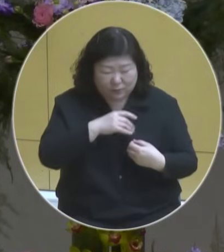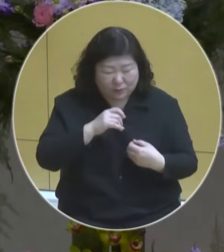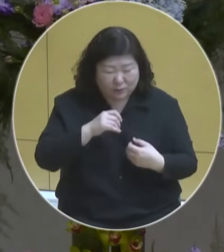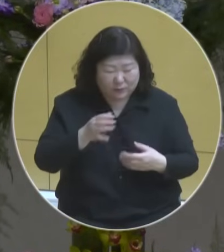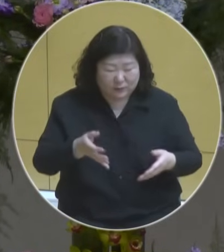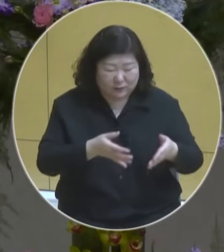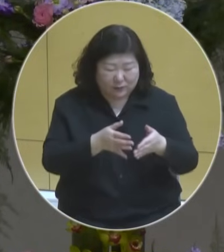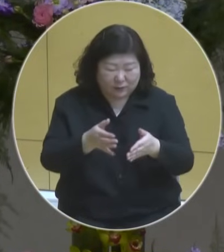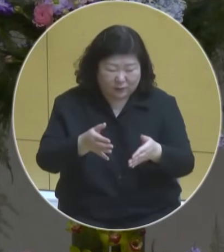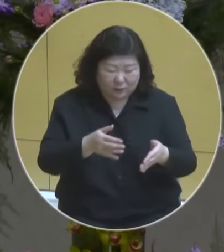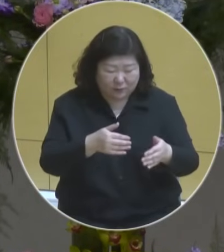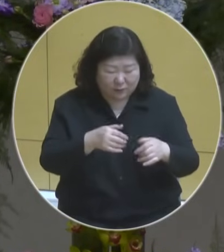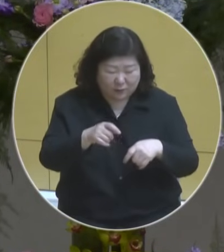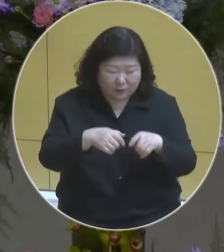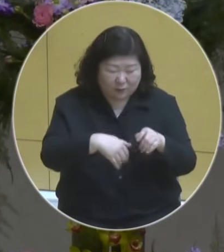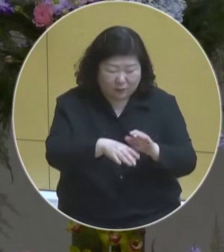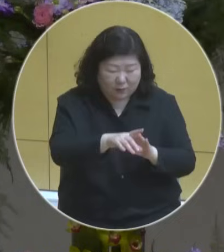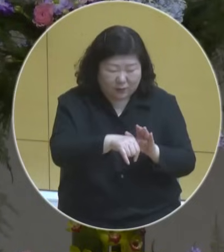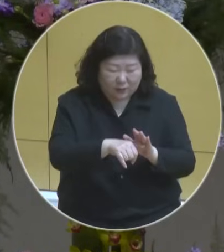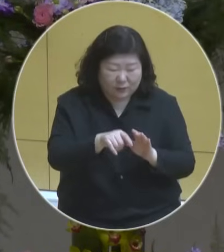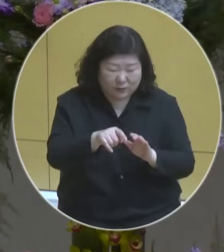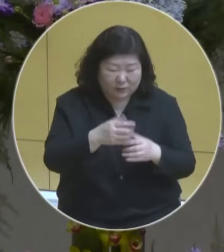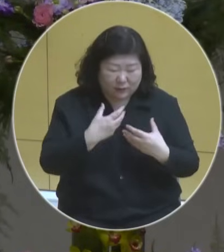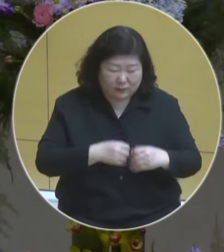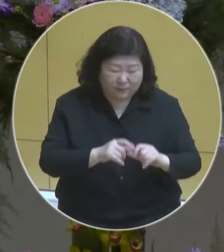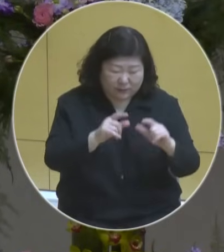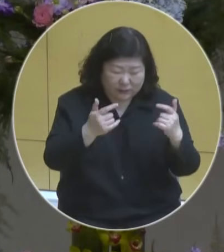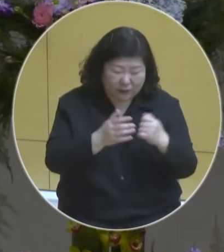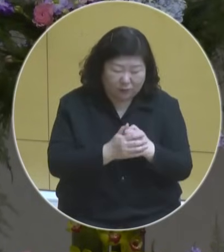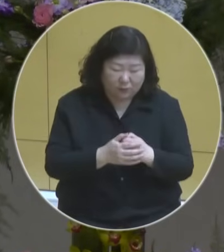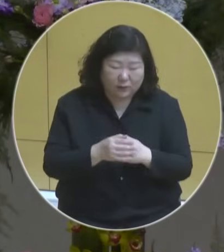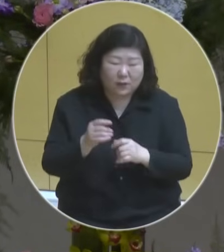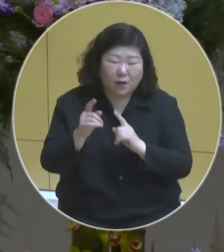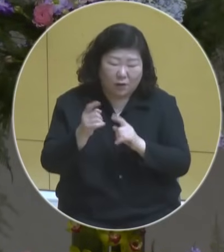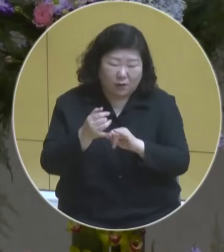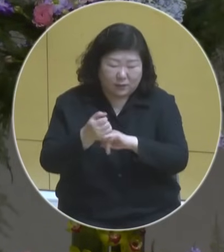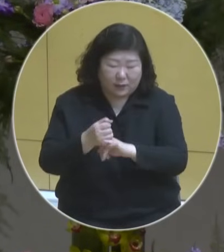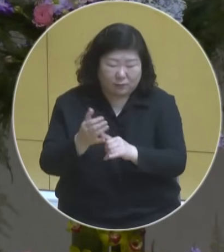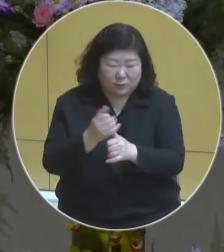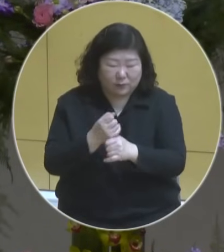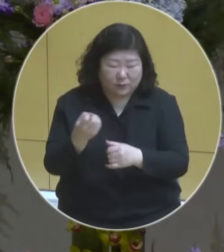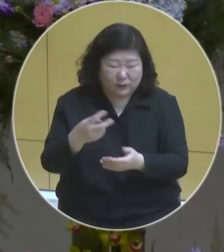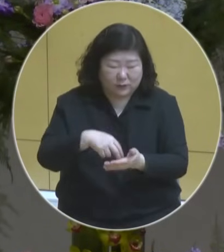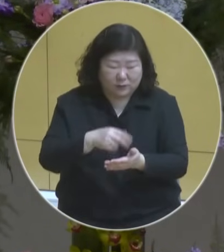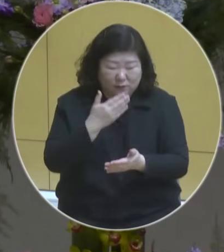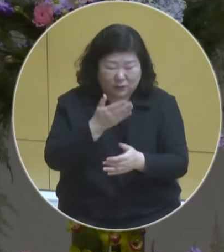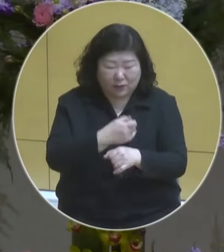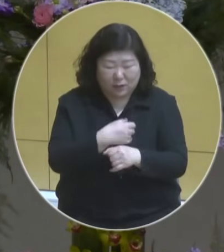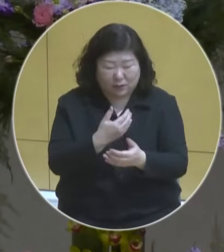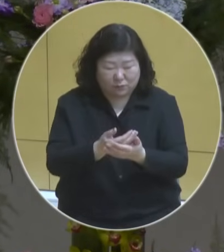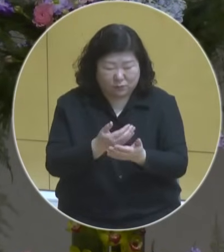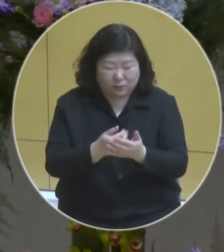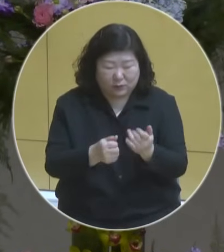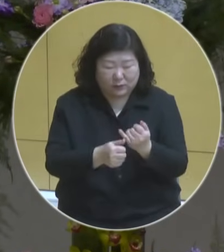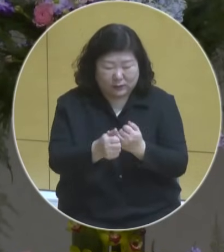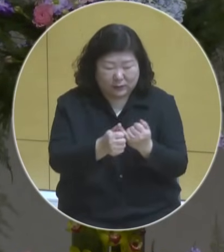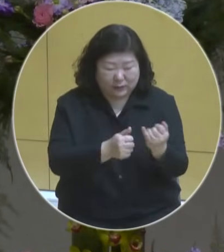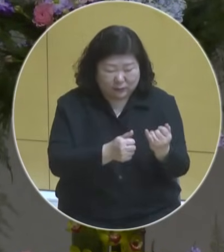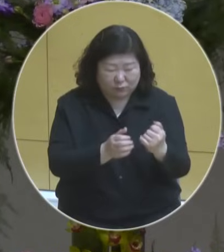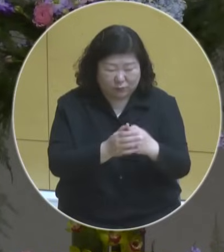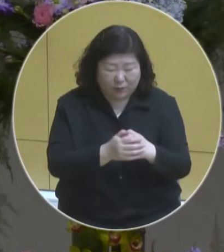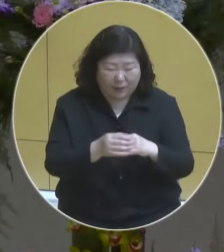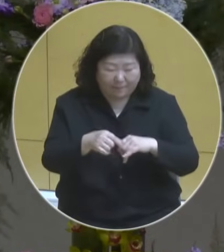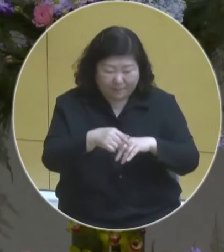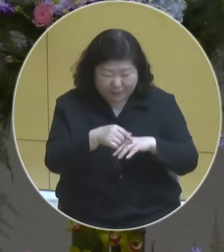않고 그 소망 붙들고 그 언장 붙들고 다시 일어서게 하여 주시옵소서 아멘 신랑과 신부가 그 반지를 바라보며 그